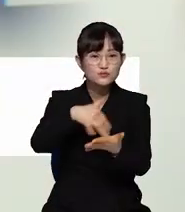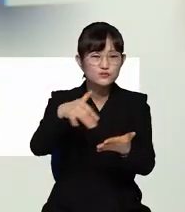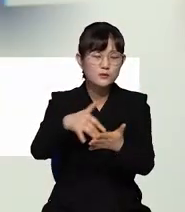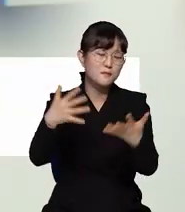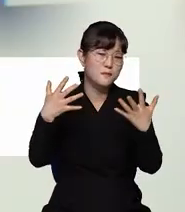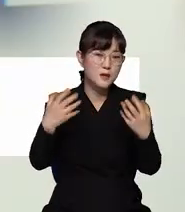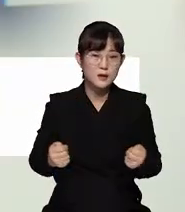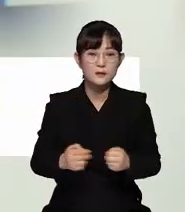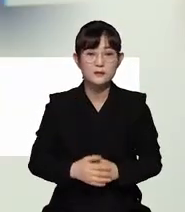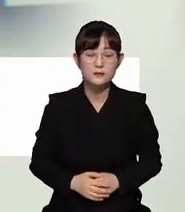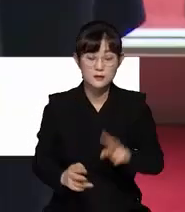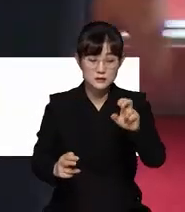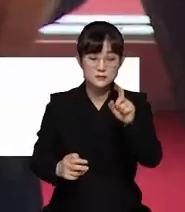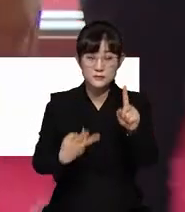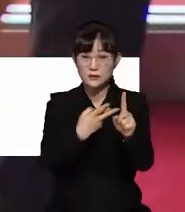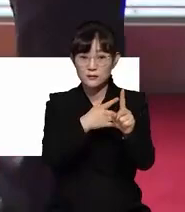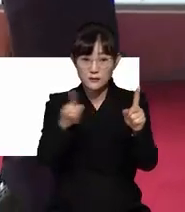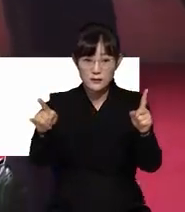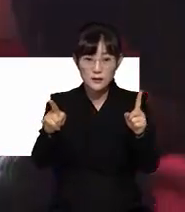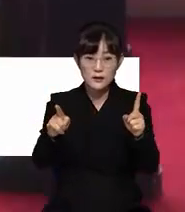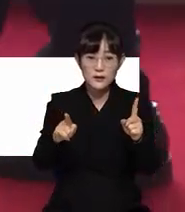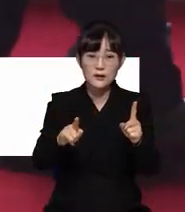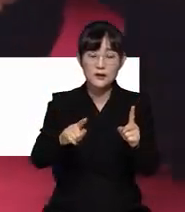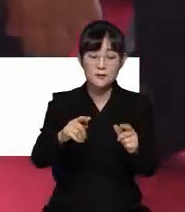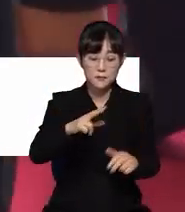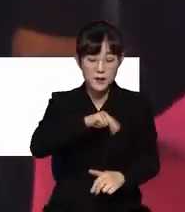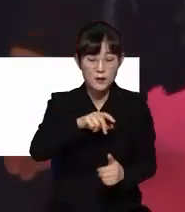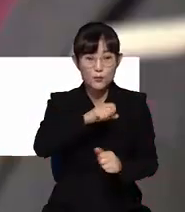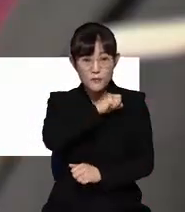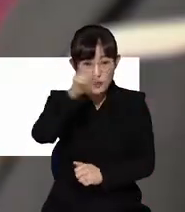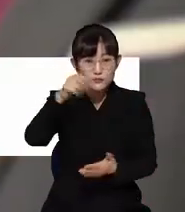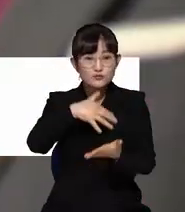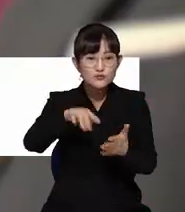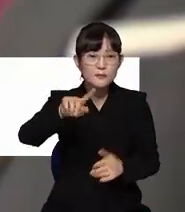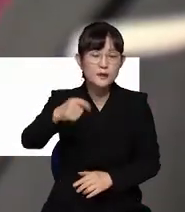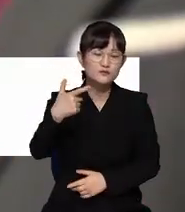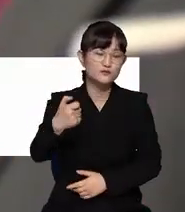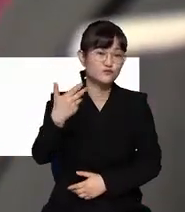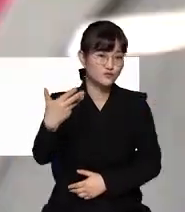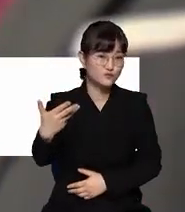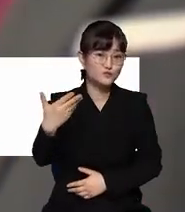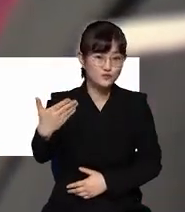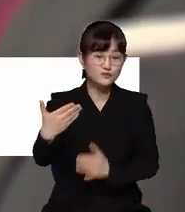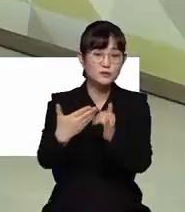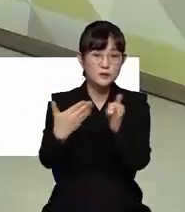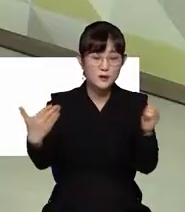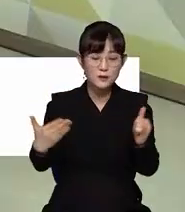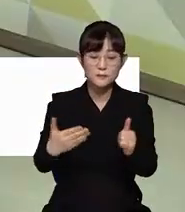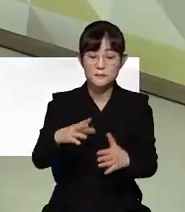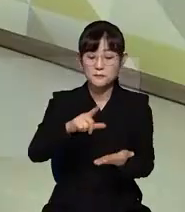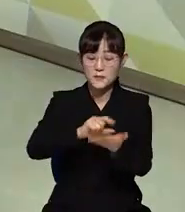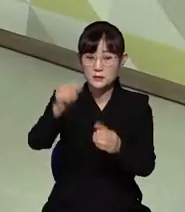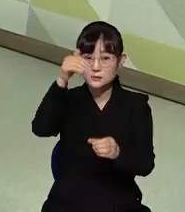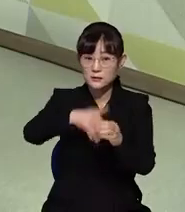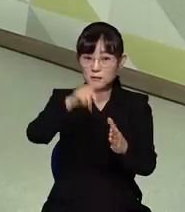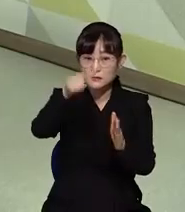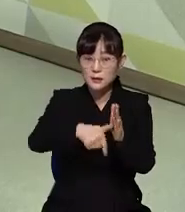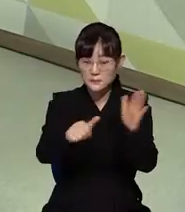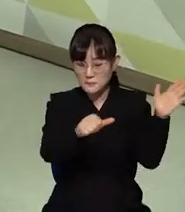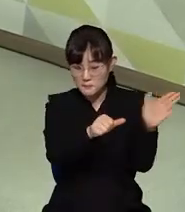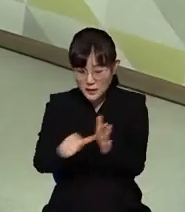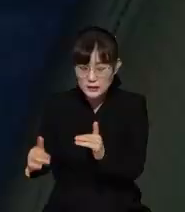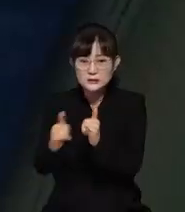많습니다 21대 당선된 169명의 현역 의원이 있고 지방선거 때 낙선한 후보들이